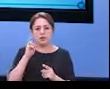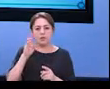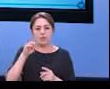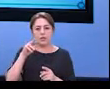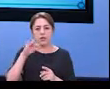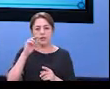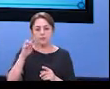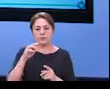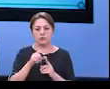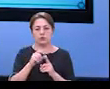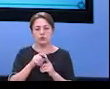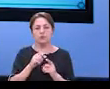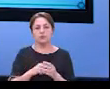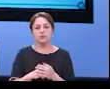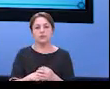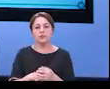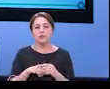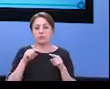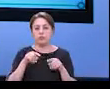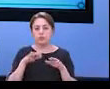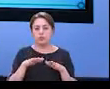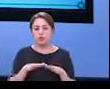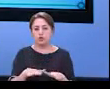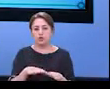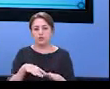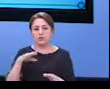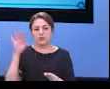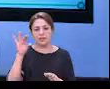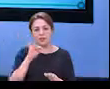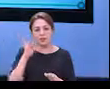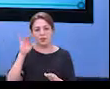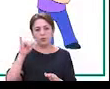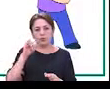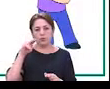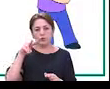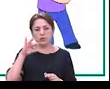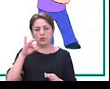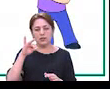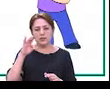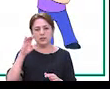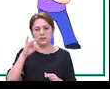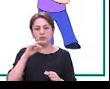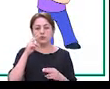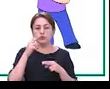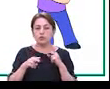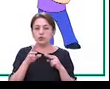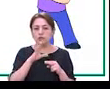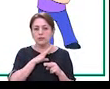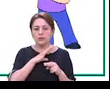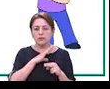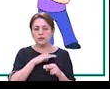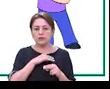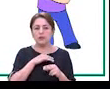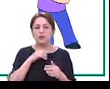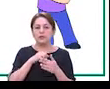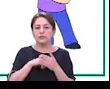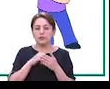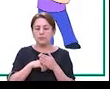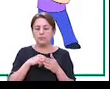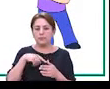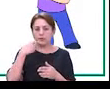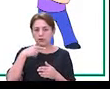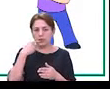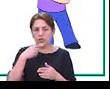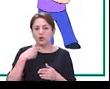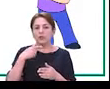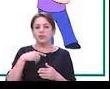bilim so'zi. Demak, bu joyda i unlisi tushirib qoldirilgan edi, chunki talaffuzda